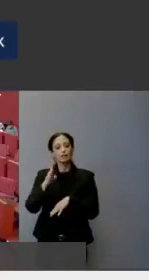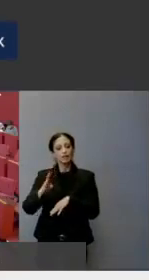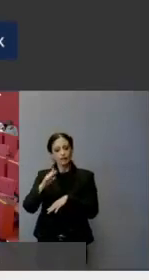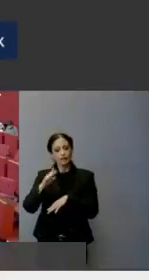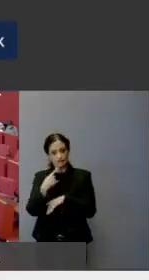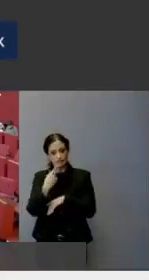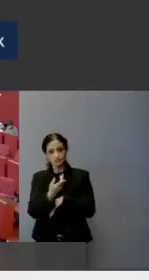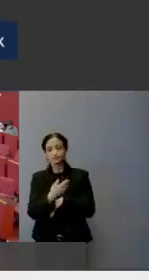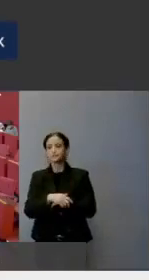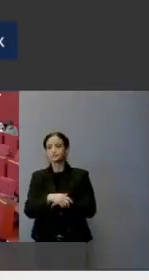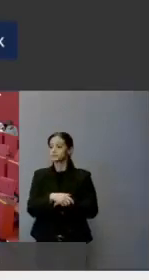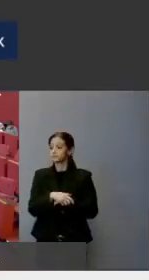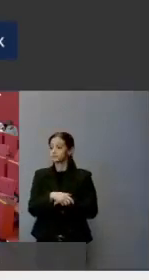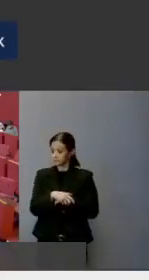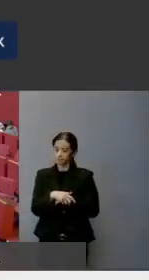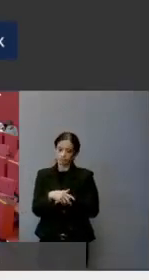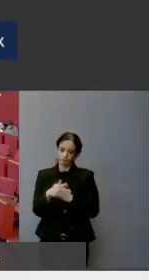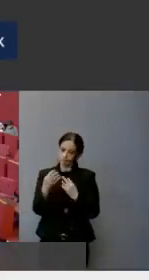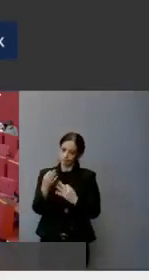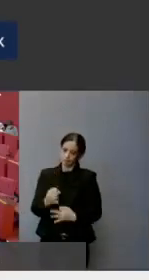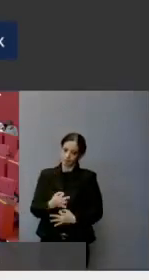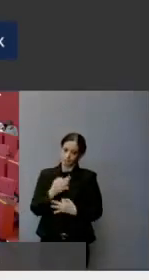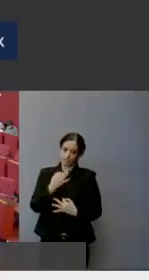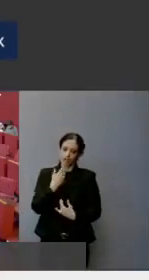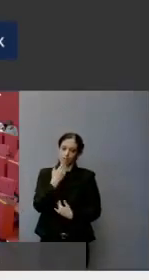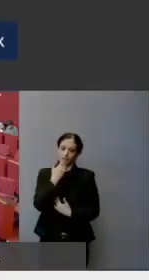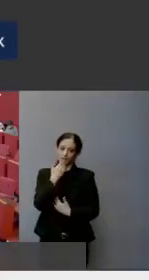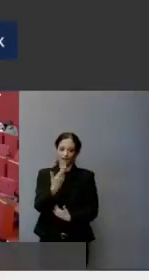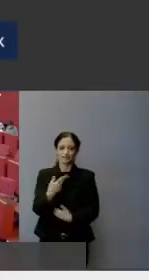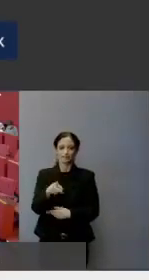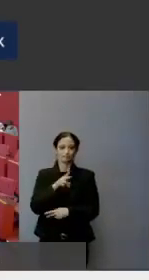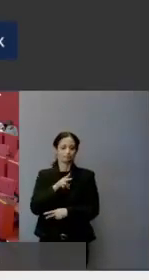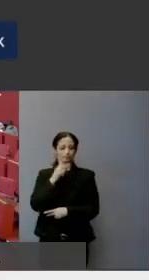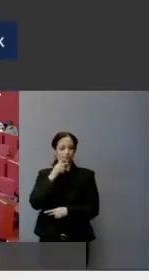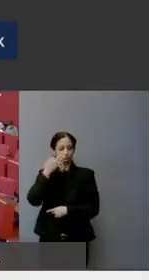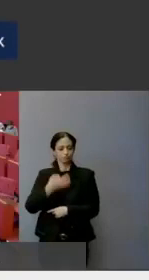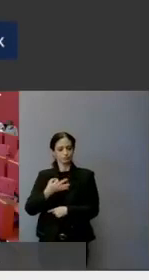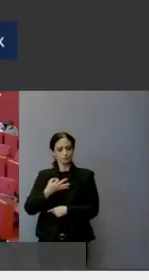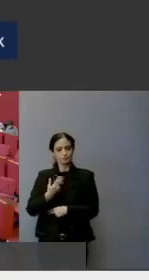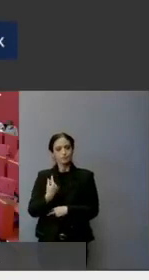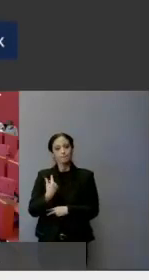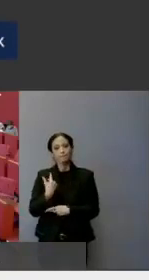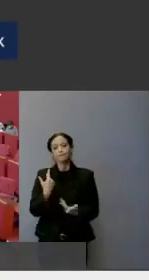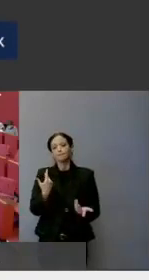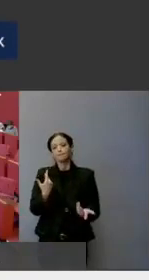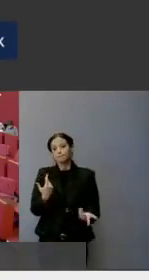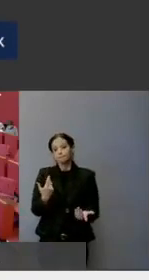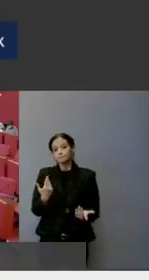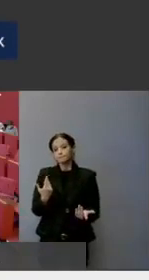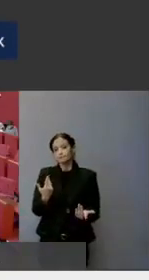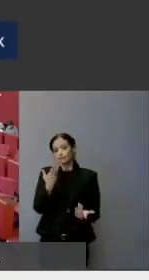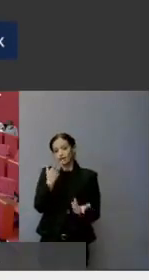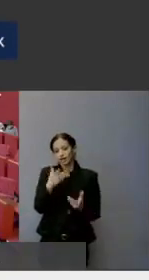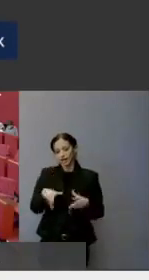come sempre la ringrazio delle sue puntuali risposte è un piccolo riepilogo